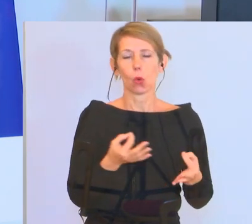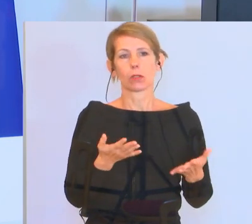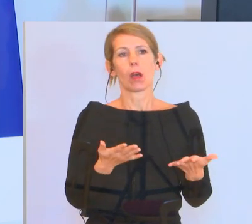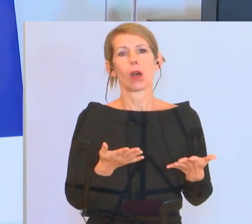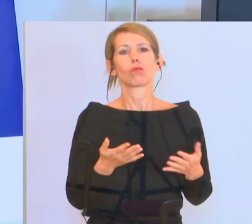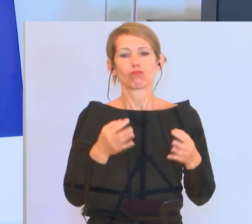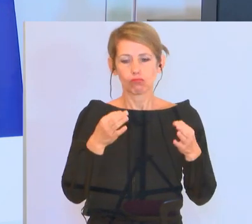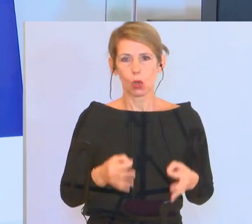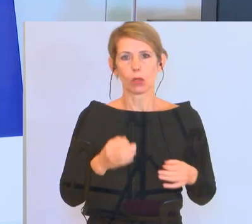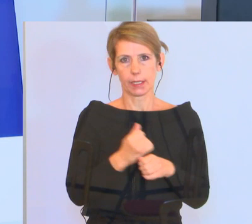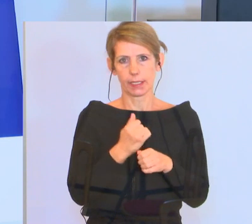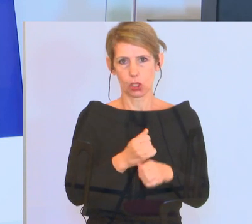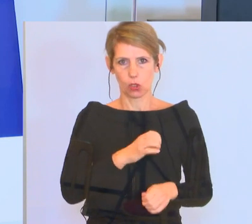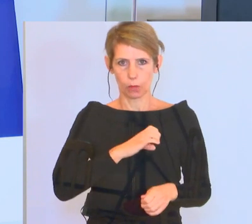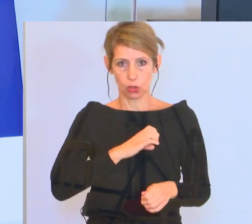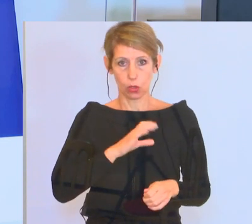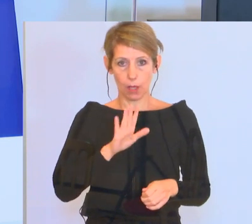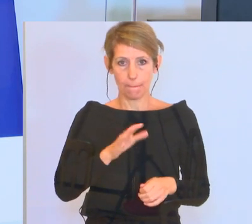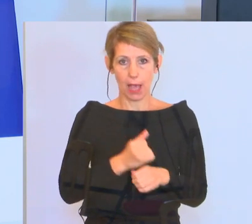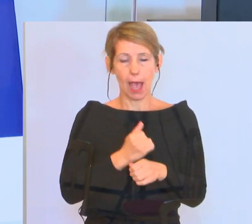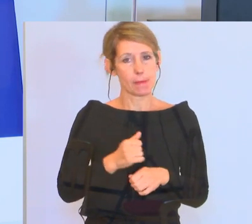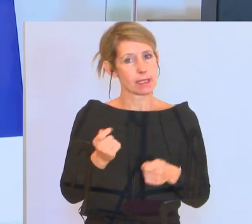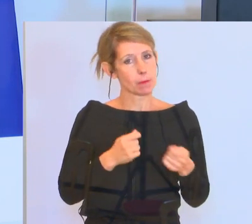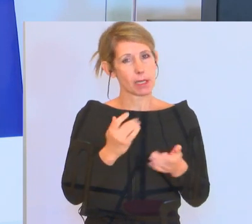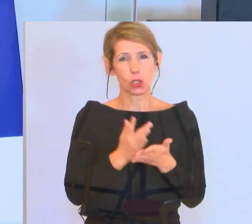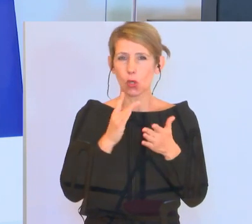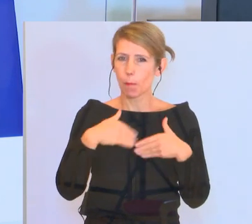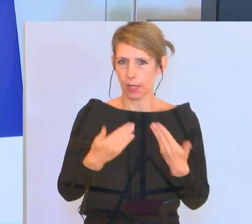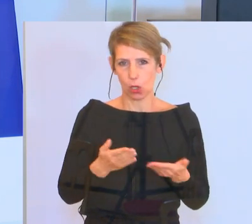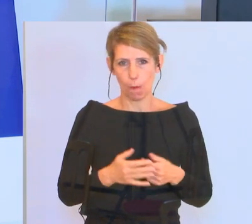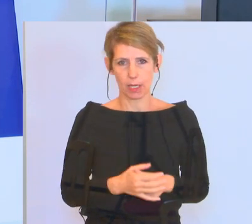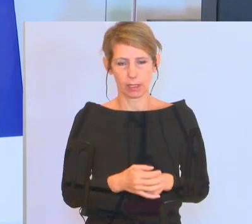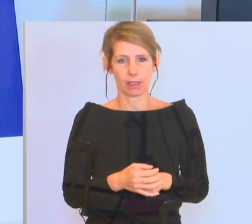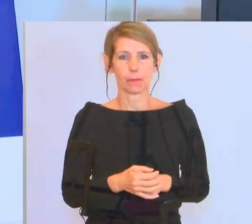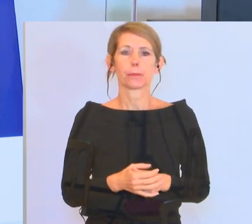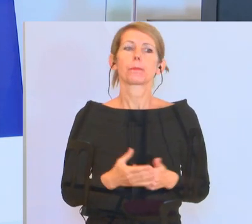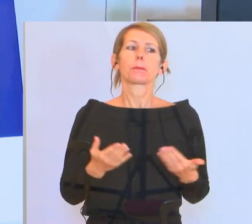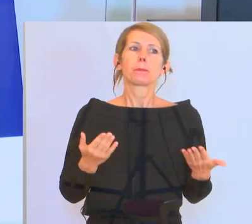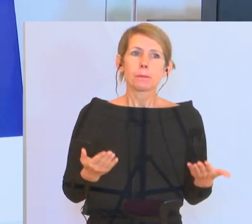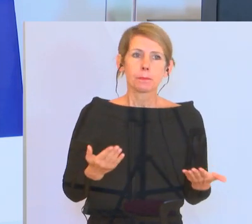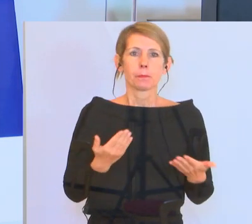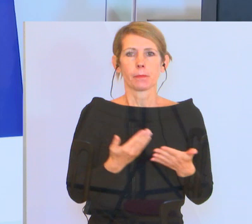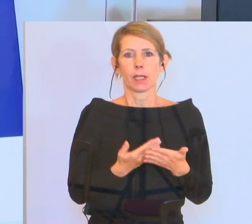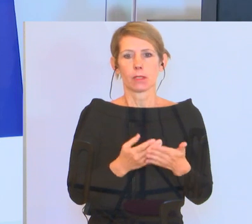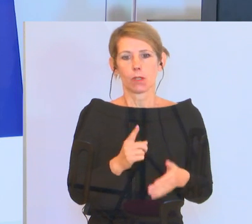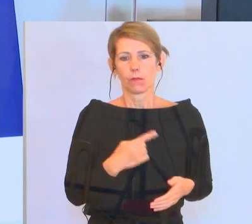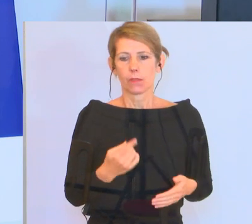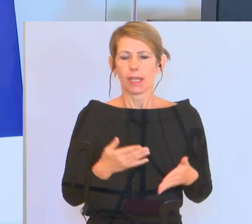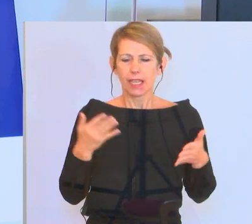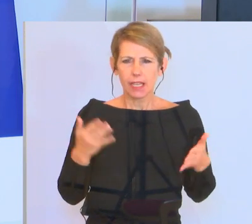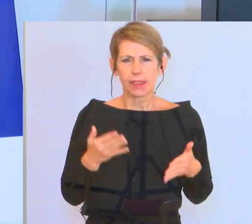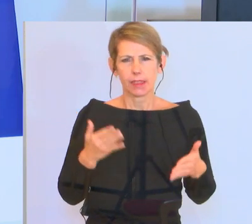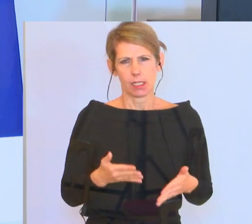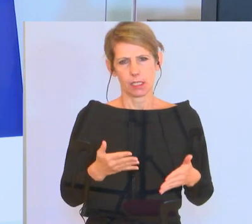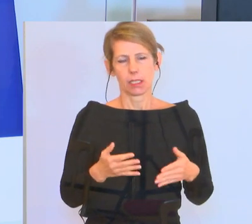oder konkrete Jobchancen am Arbeitsmarkt schon haben. Dementsprechend sind wir intensiv